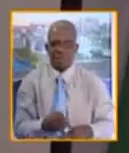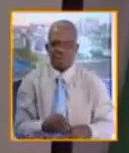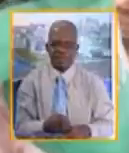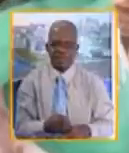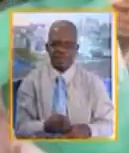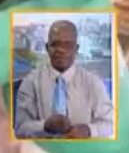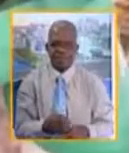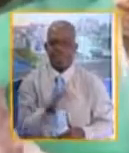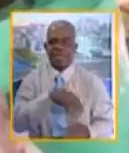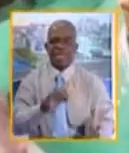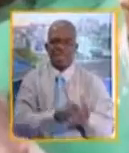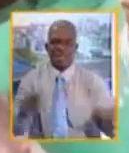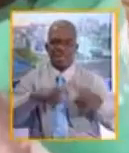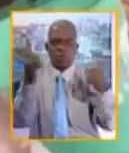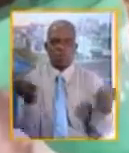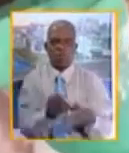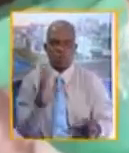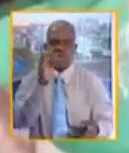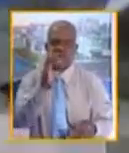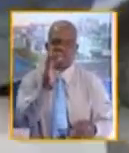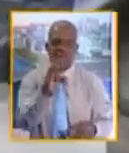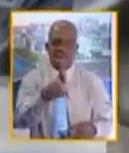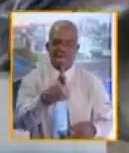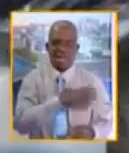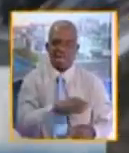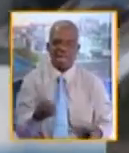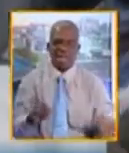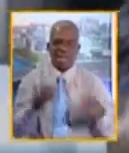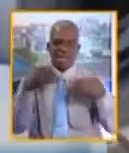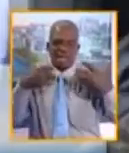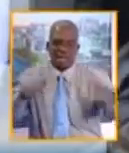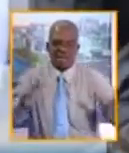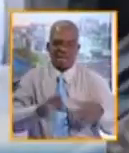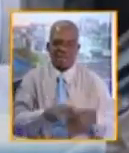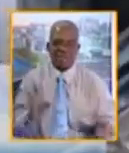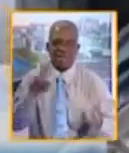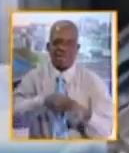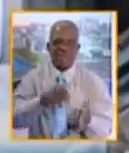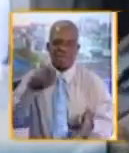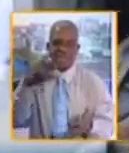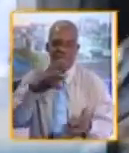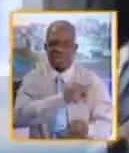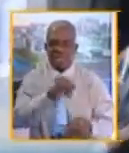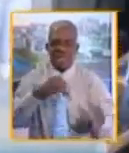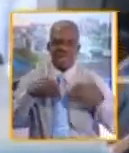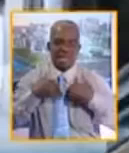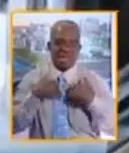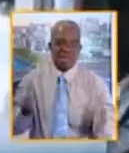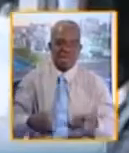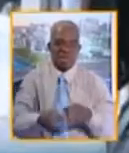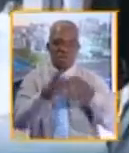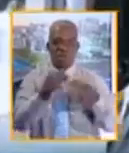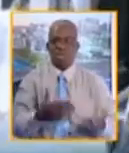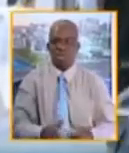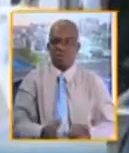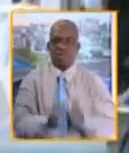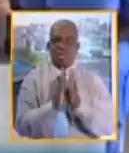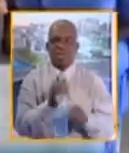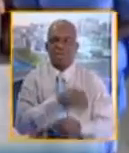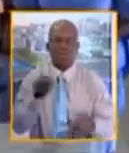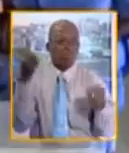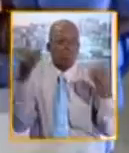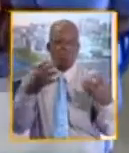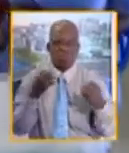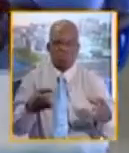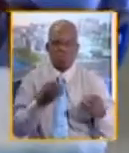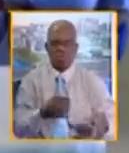juin 2015. Le programme est parvenu à démobiliser et à réinsérer 65 472 ex-combattants